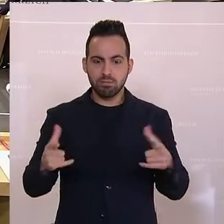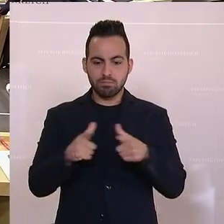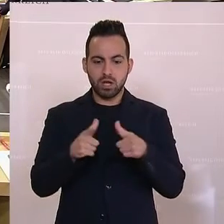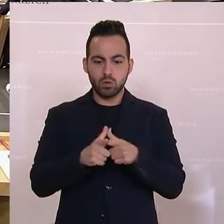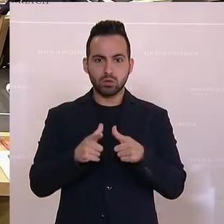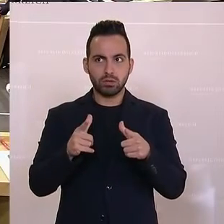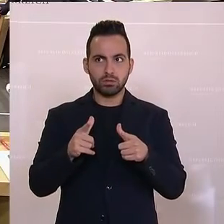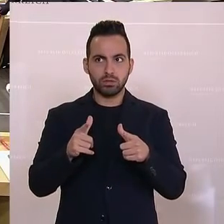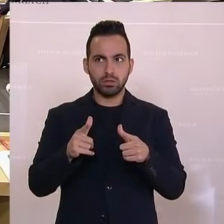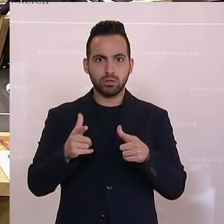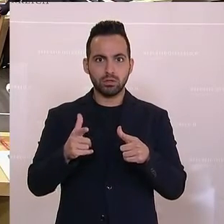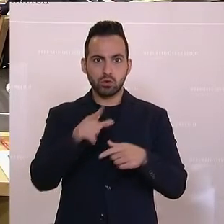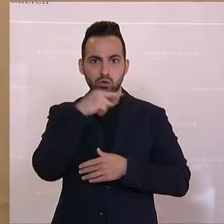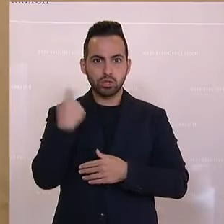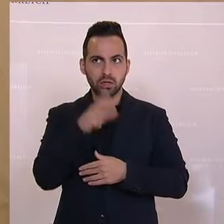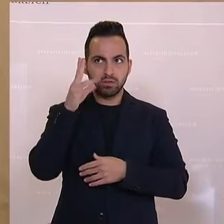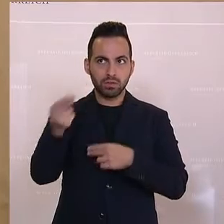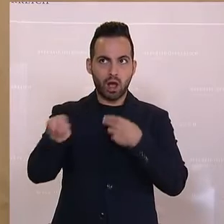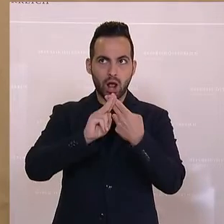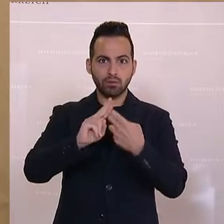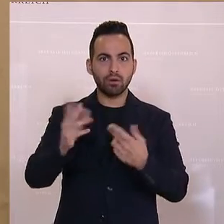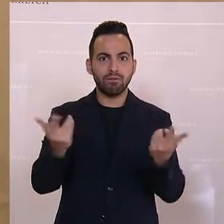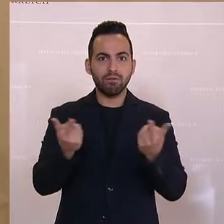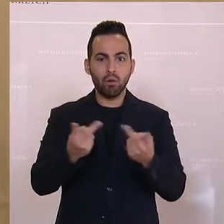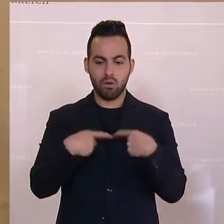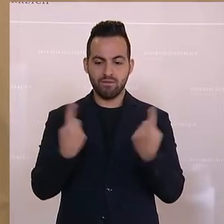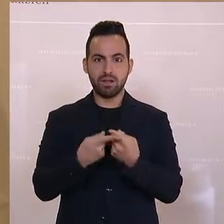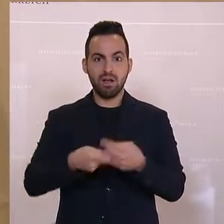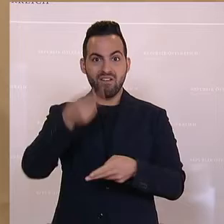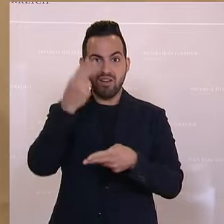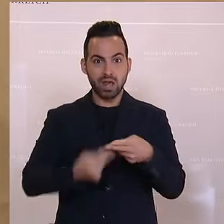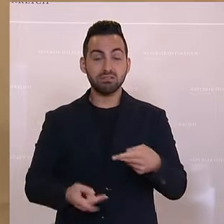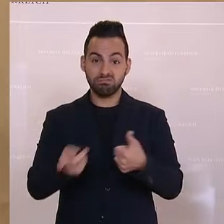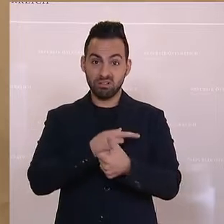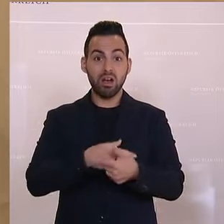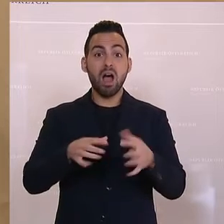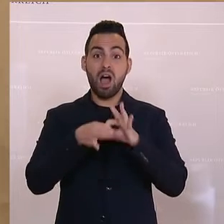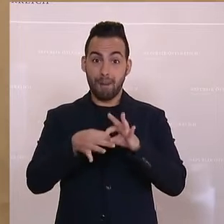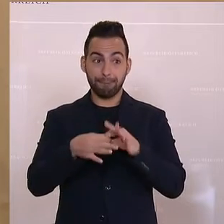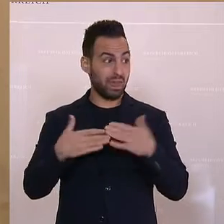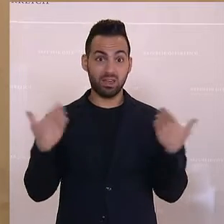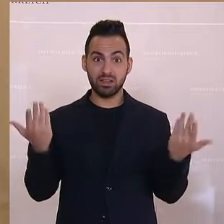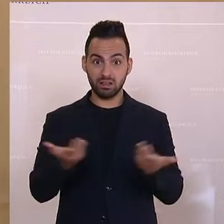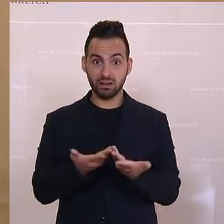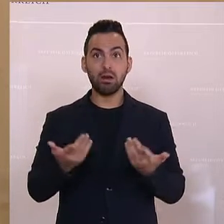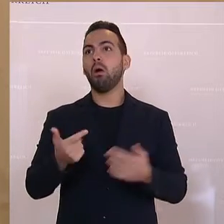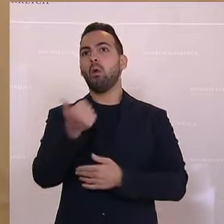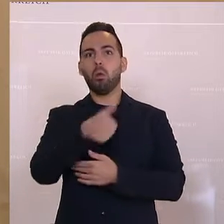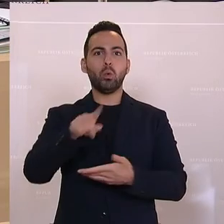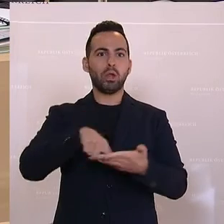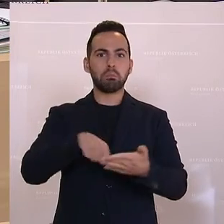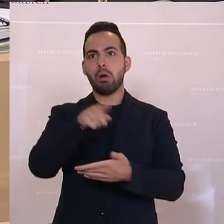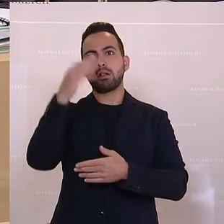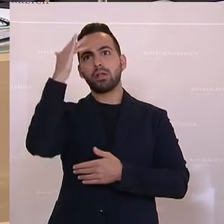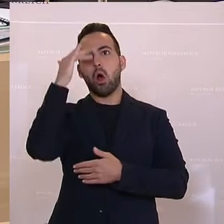kann Russland antworten und wo sind wir verletzbar. Und das ist nun einmal die Abhängigkeit. Und da können Sie jetzt 100-mal davon träumen,